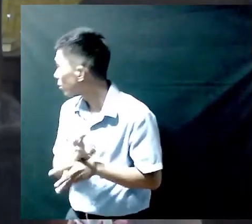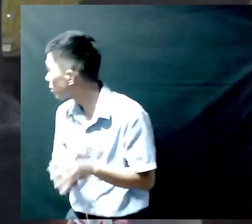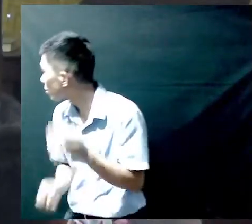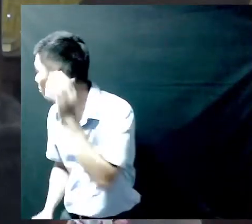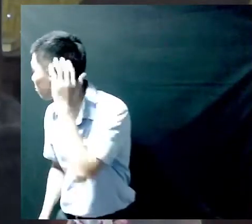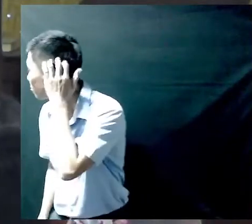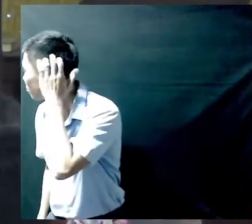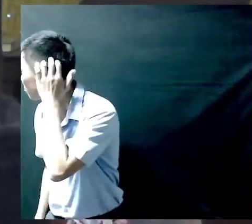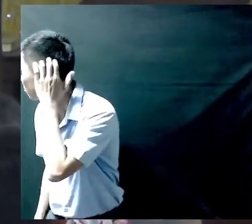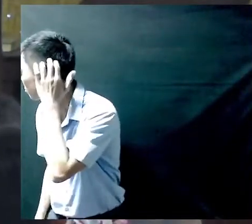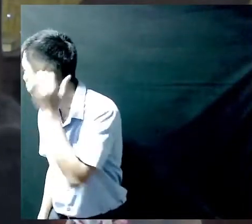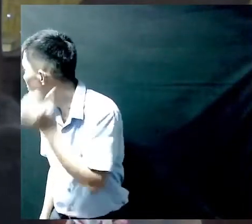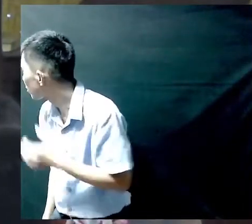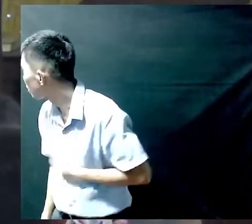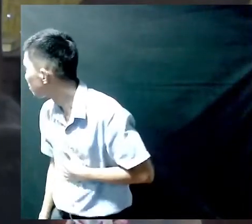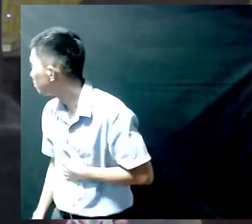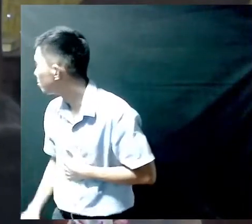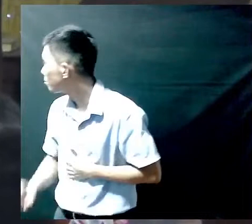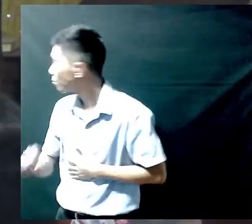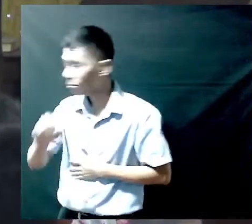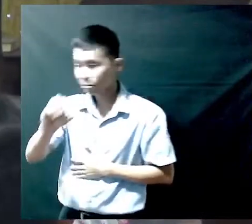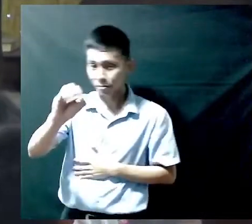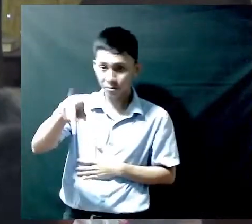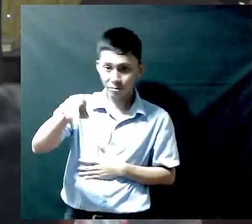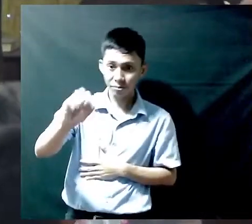Ayan. Okay. Thank you, ha. Ayan.